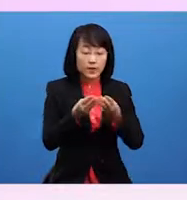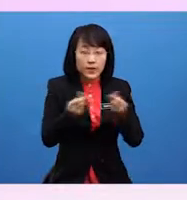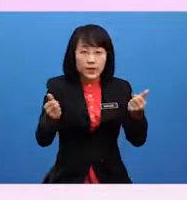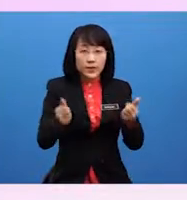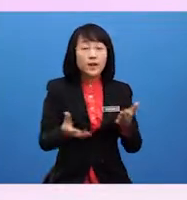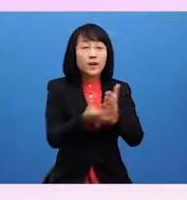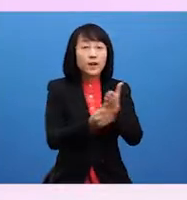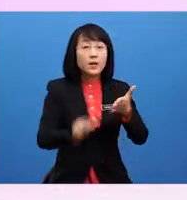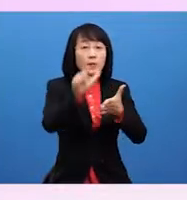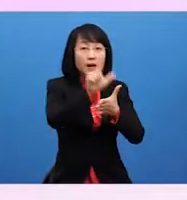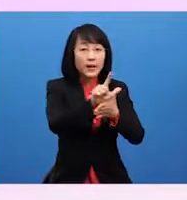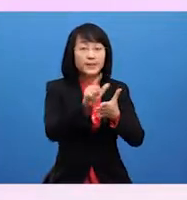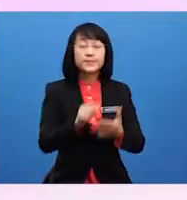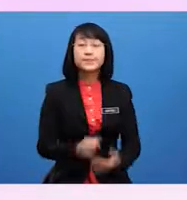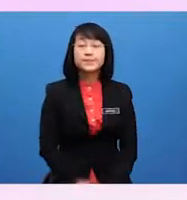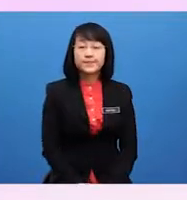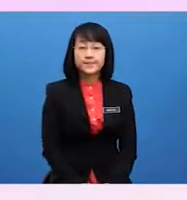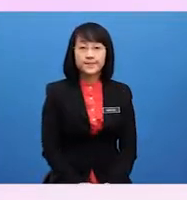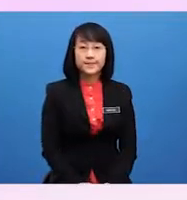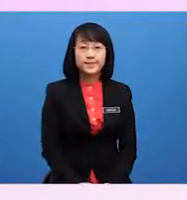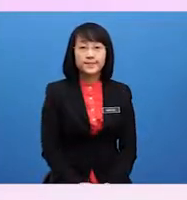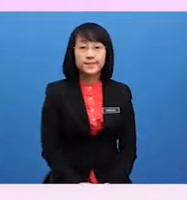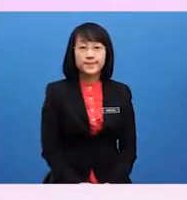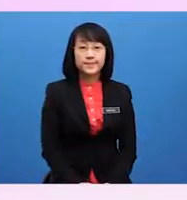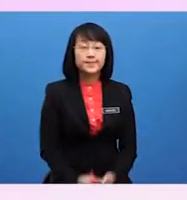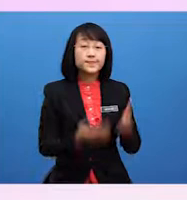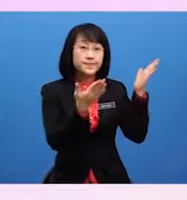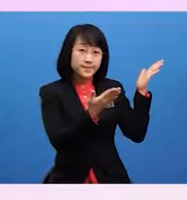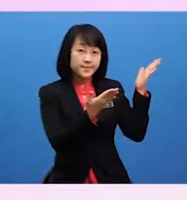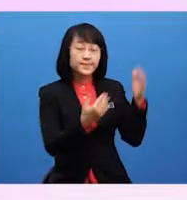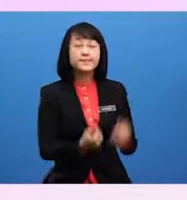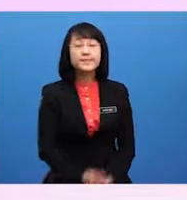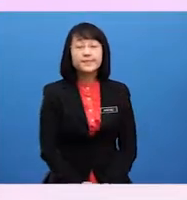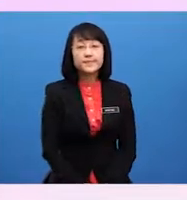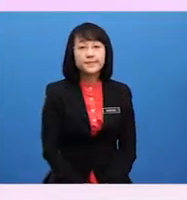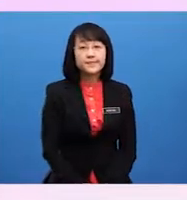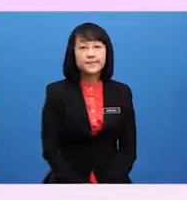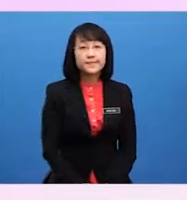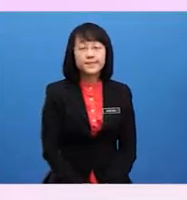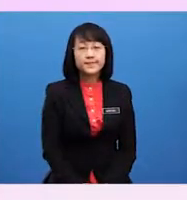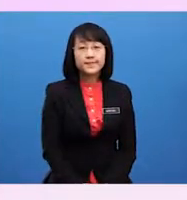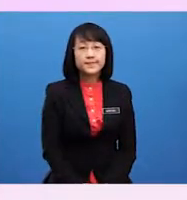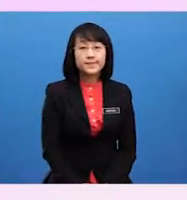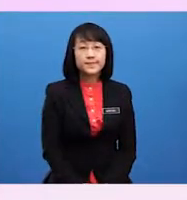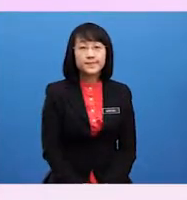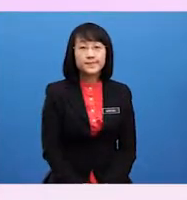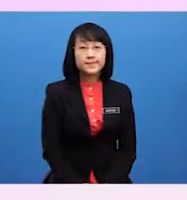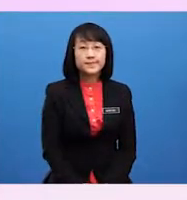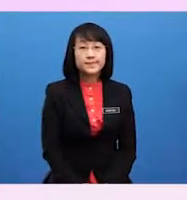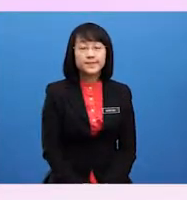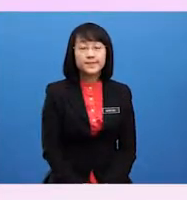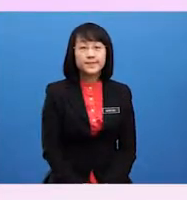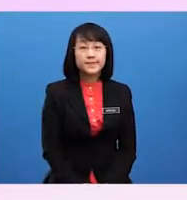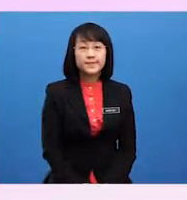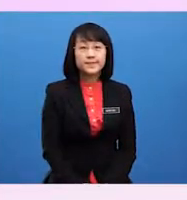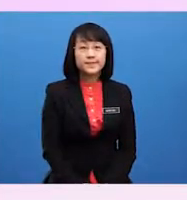ialah vitamin B dan vitamin C, manakala vitamin larut lemak ialah vitamin A,